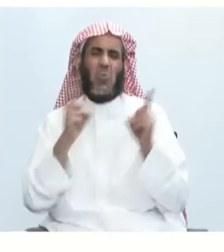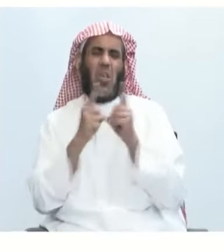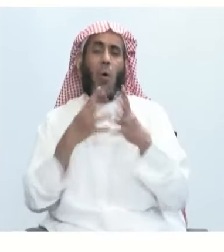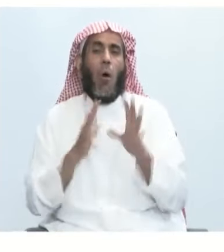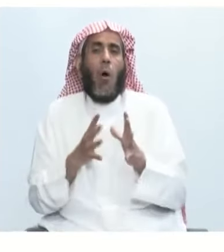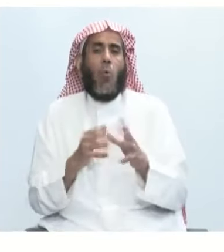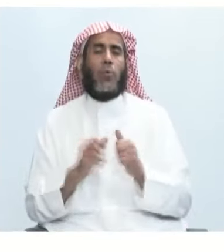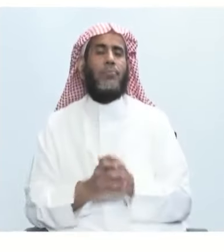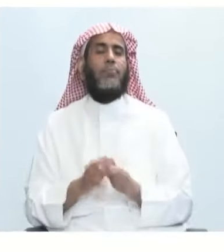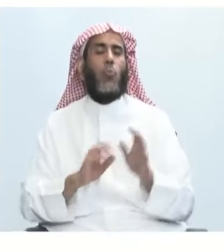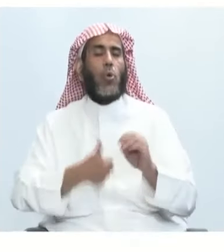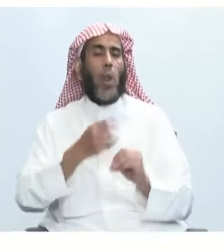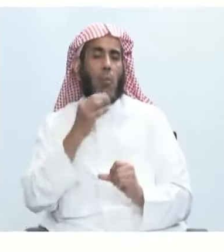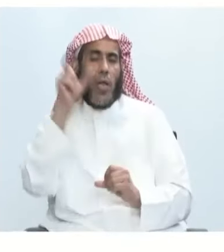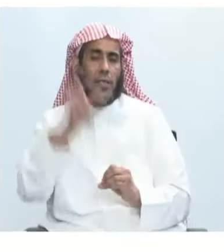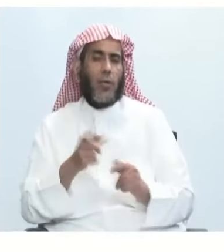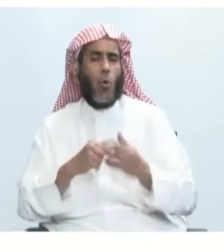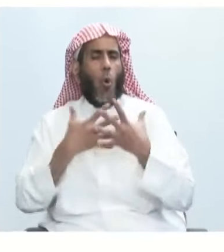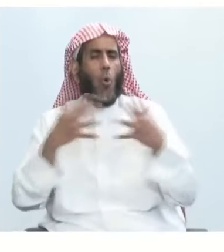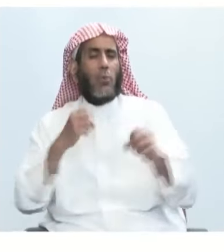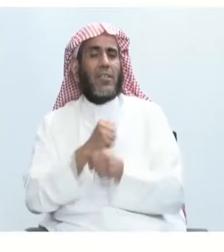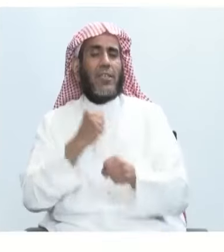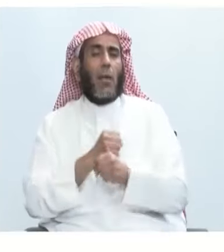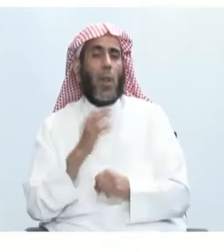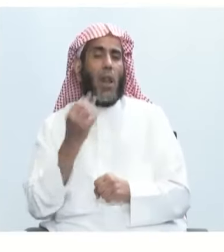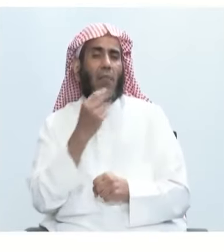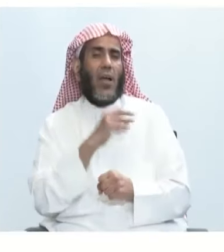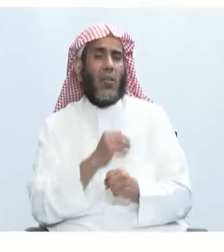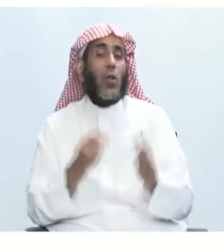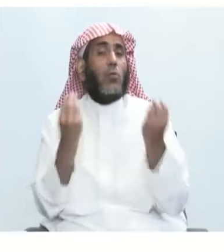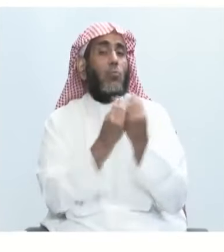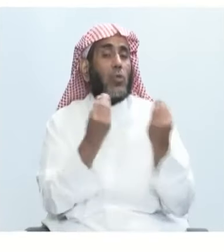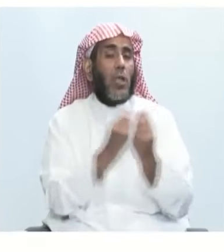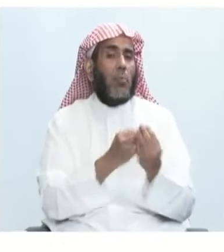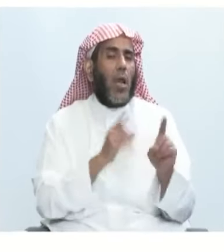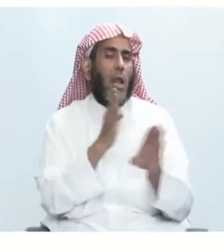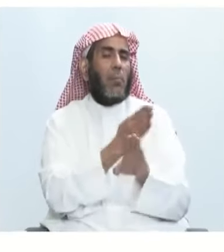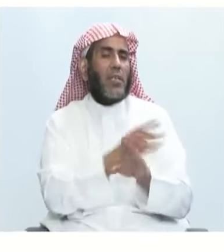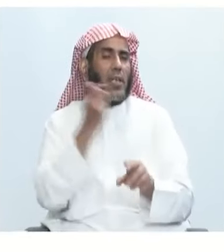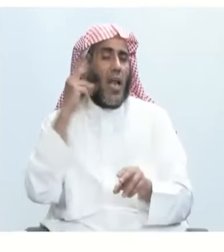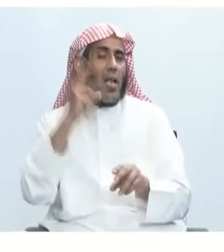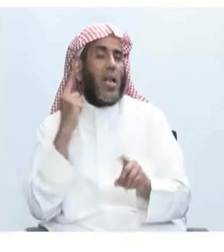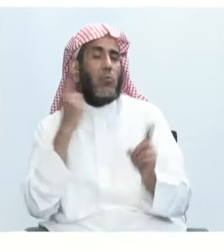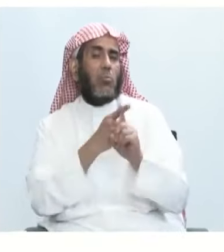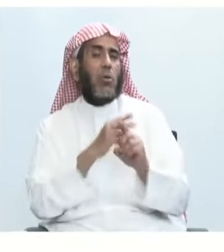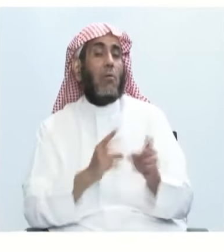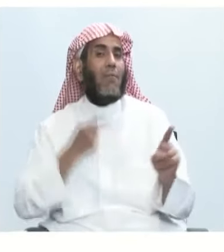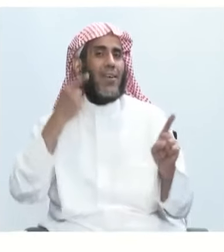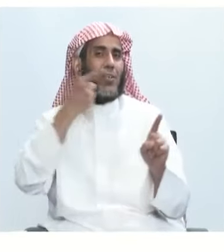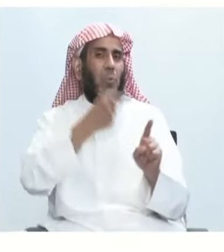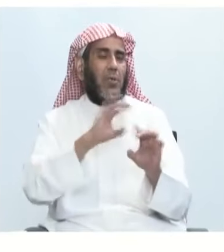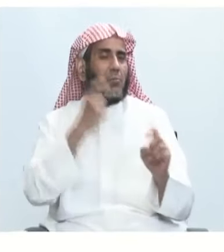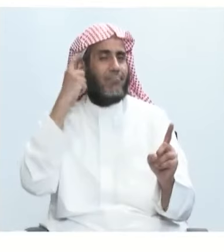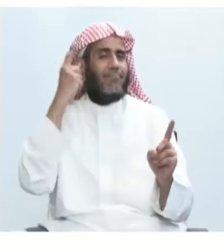وخوف ويمكن المتحدث ان يكثر من استخدام الالفاظ المنتميه الى النمط الادراك للمستمع فيتوس بها